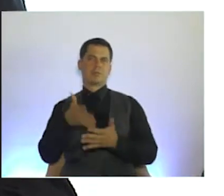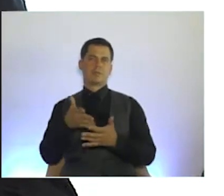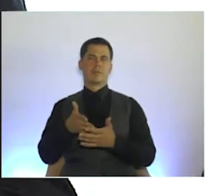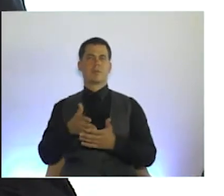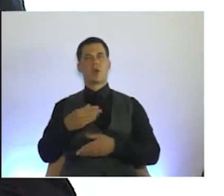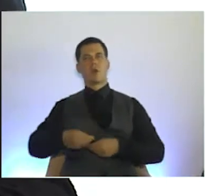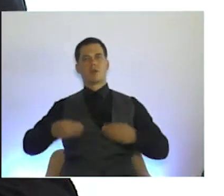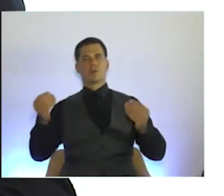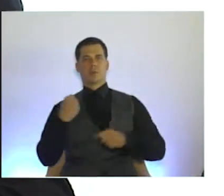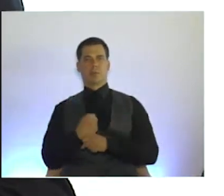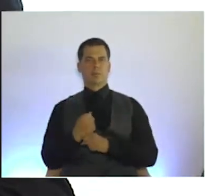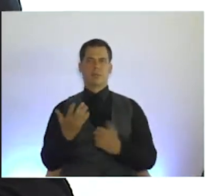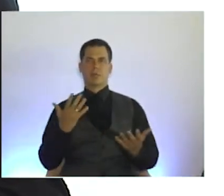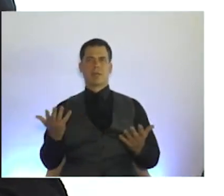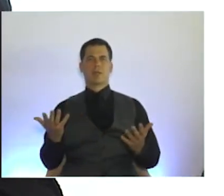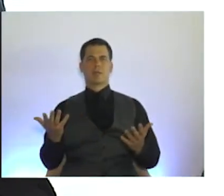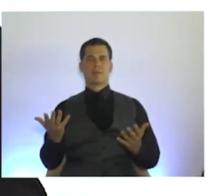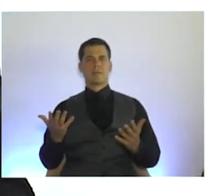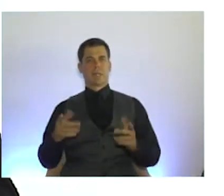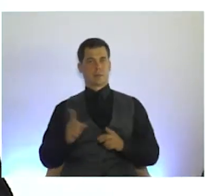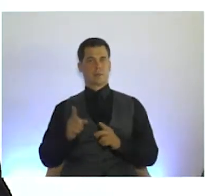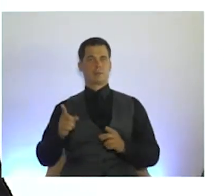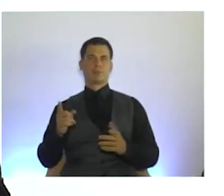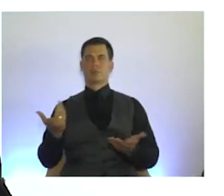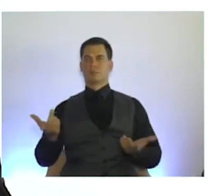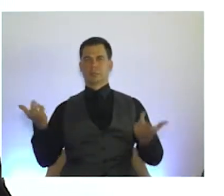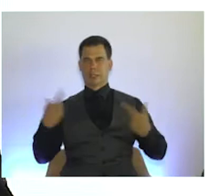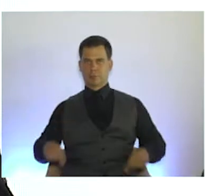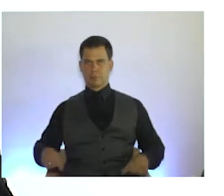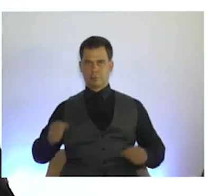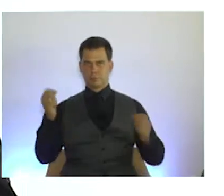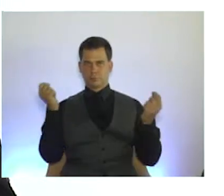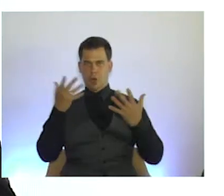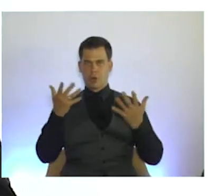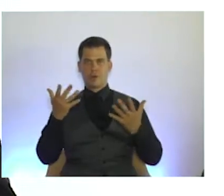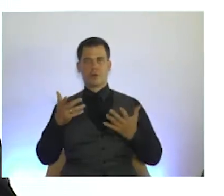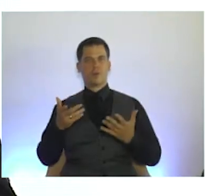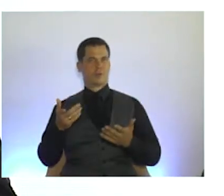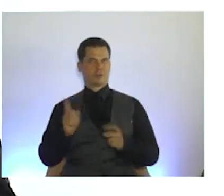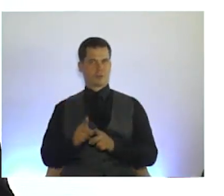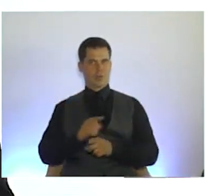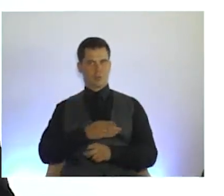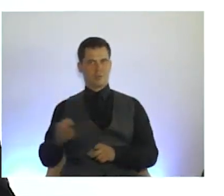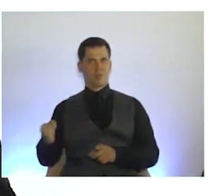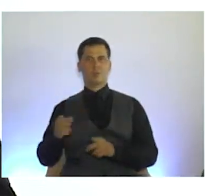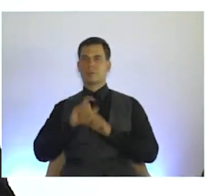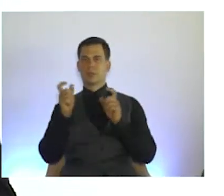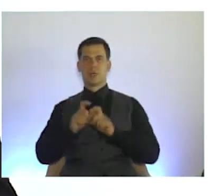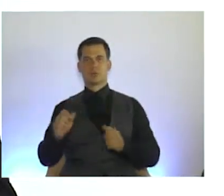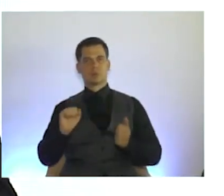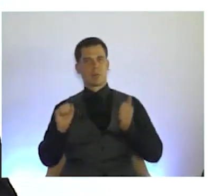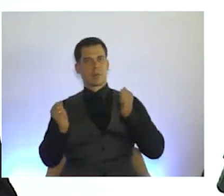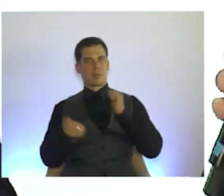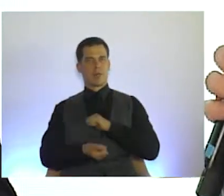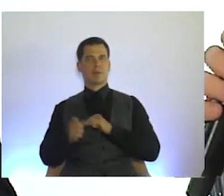podbudową, zarówno naukową, jak i kompetencyjną. To są szkolenia, kursy, czasami są to takie wysoko